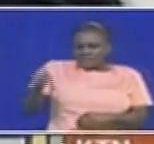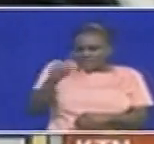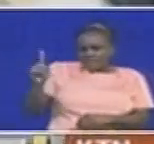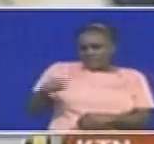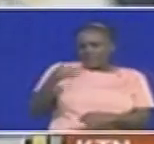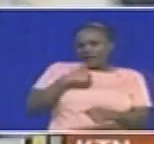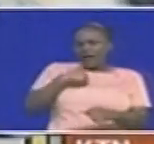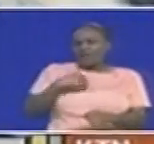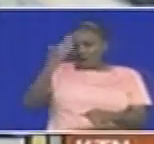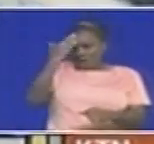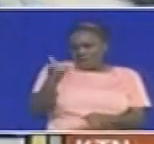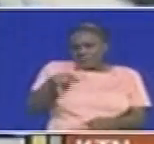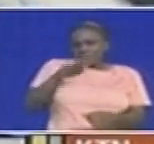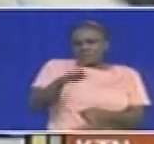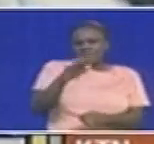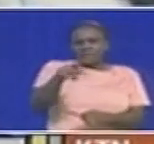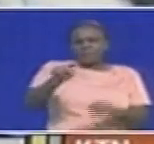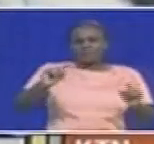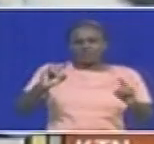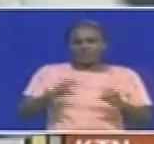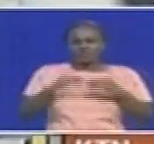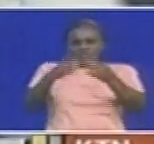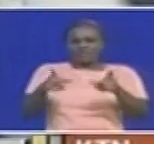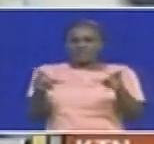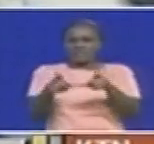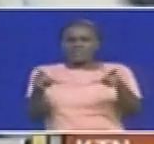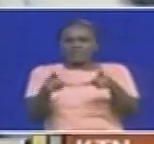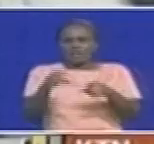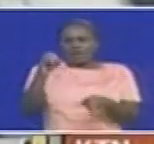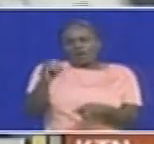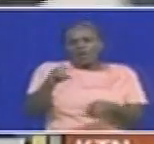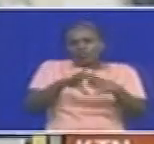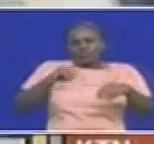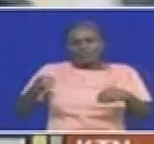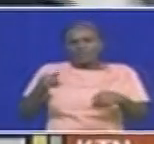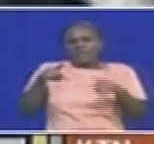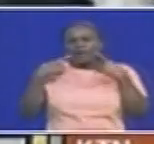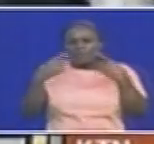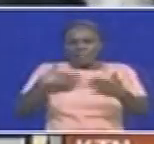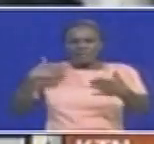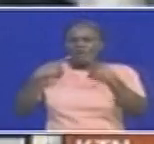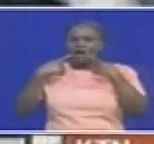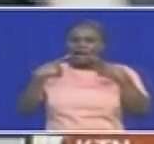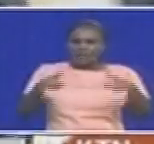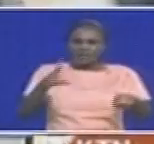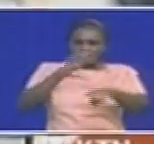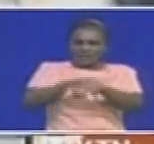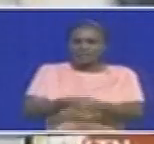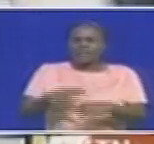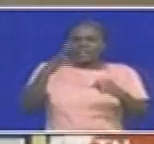kwa hatua yake ya kumpokonya cheti Stephen Kariuki wa chama cha ODM ambaye awali alitangazwa mshindi kwa zoa